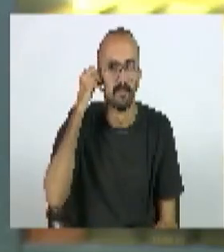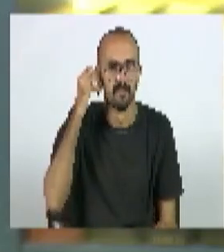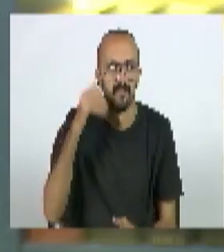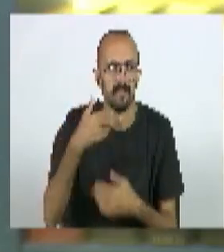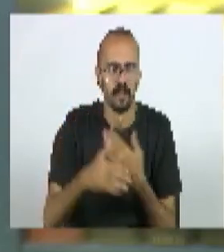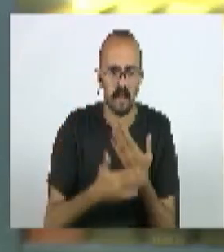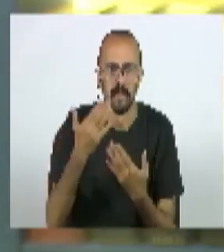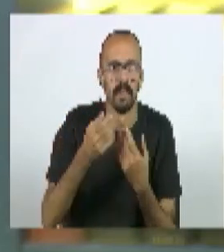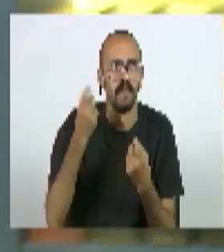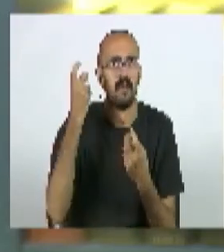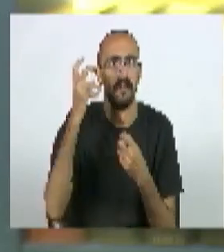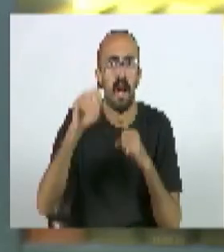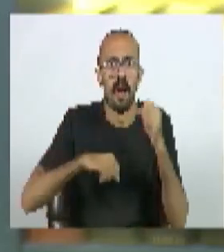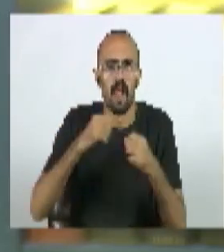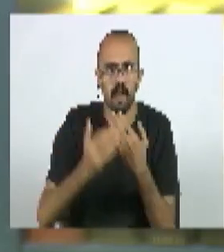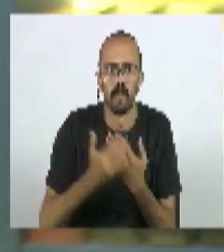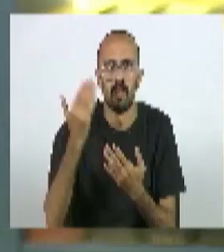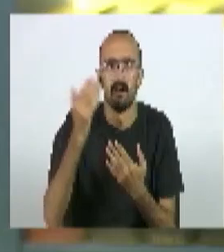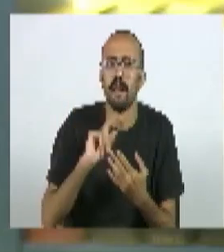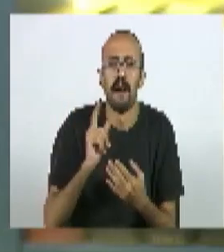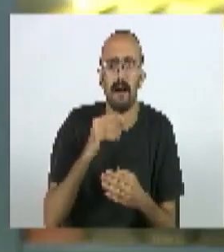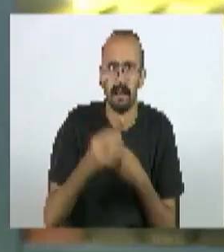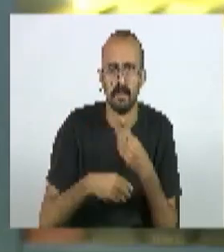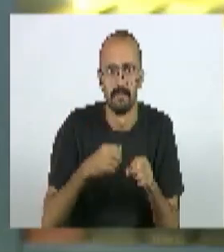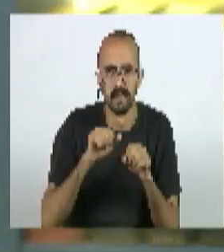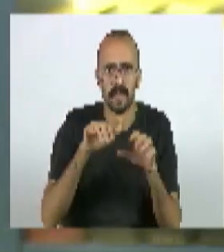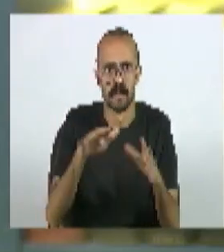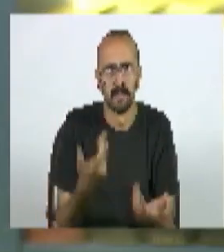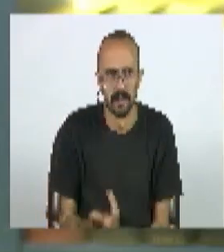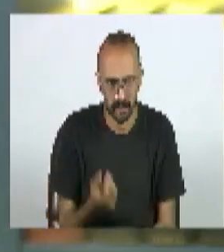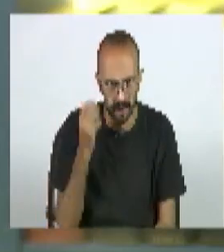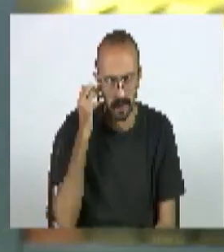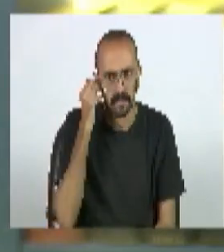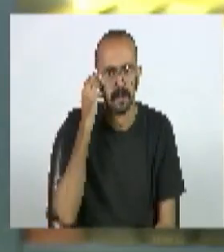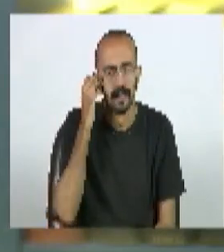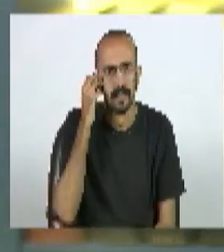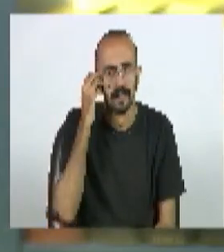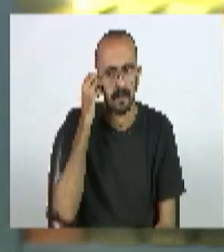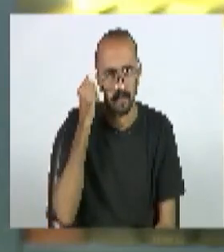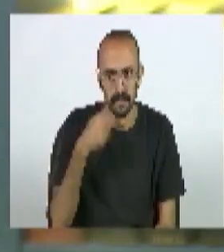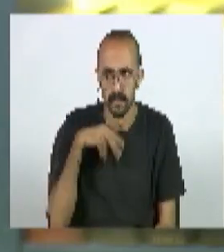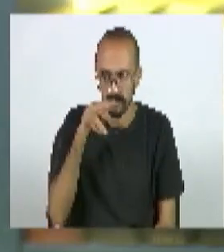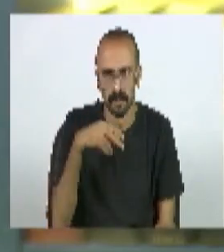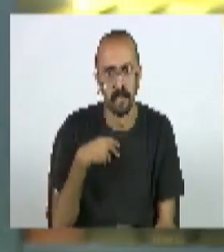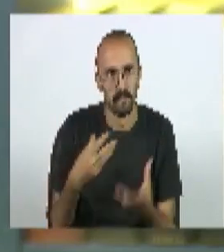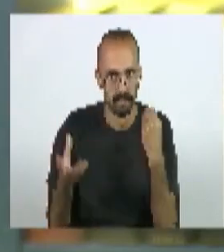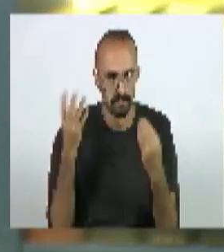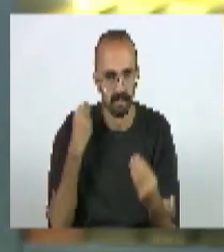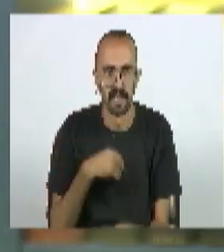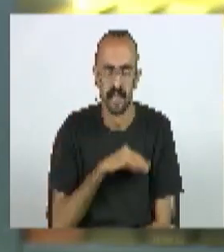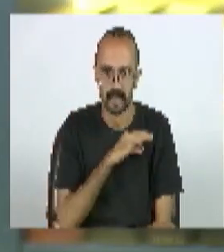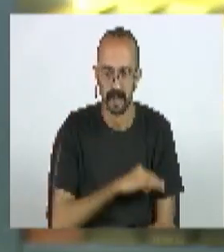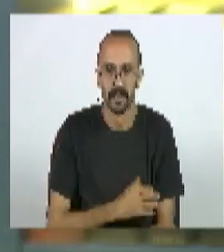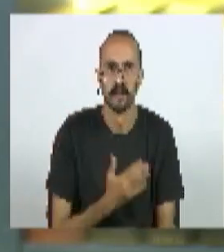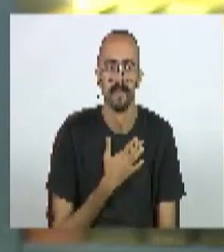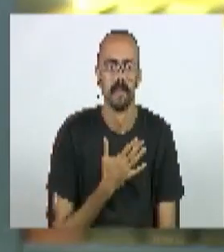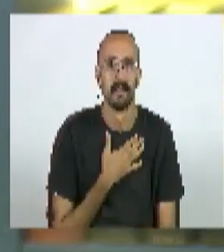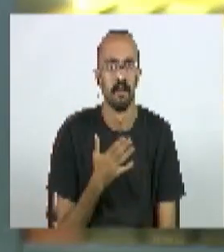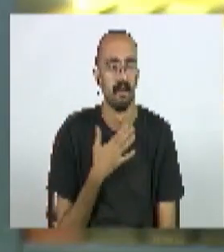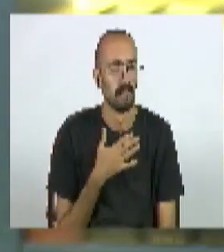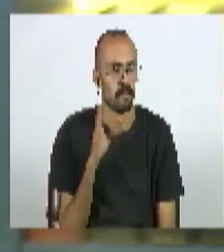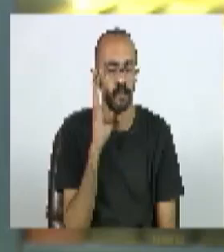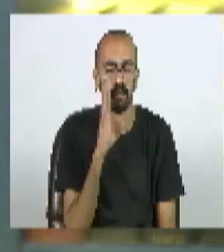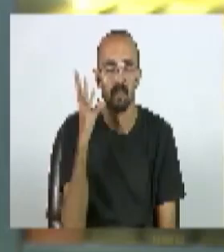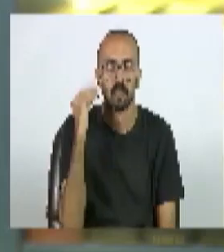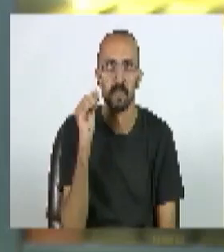مرة عايزين نخترع العجلة، ومش كل مرة نبدأ من الصفر. دراسة أنا استفدت منها شخصيا، وتجربة أنا يعني كنت سعيد جدا